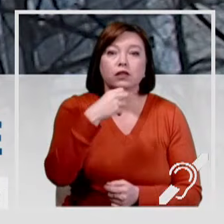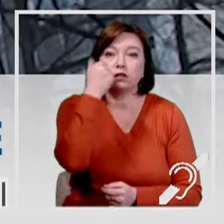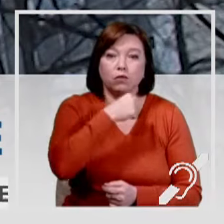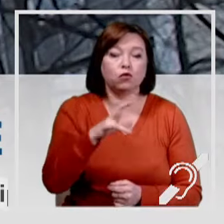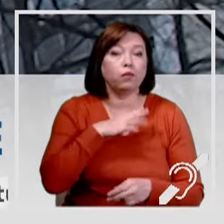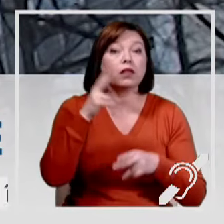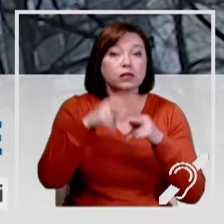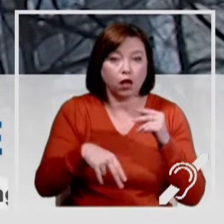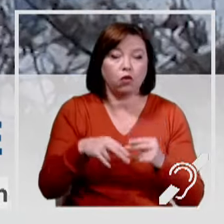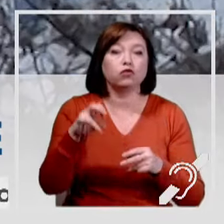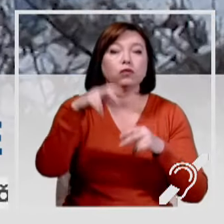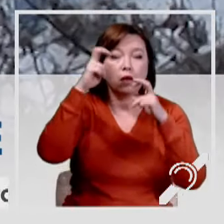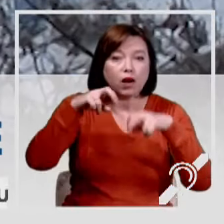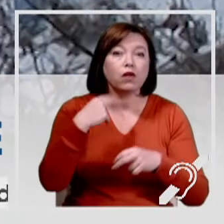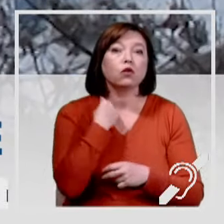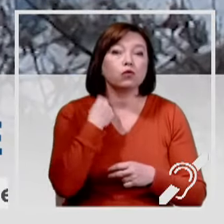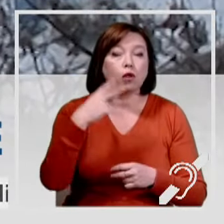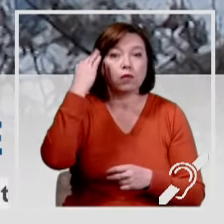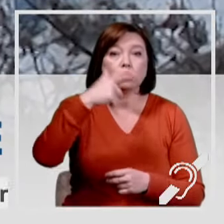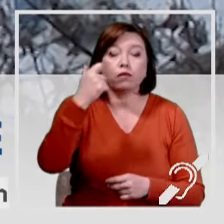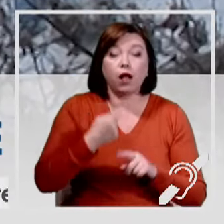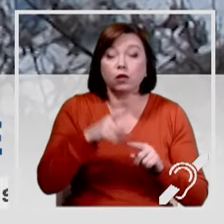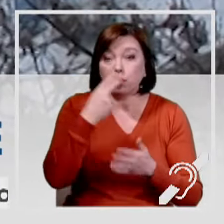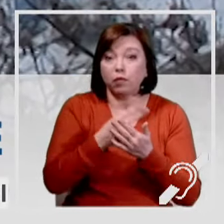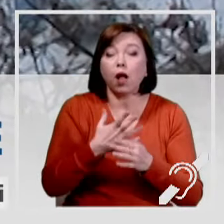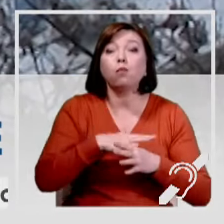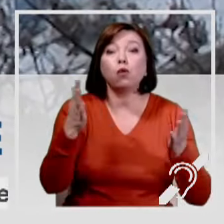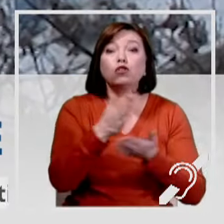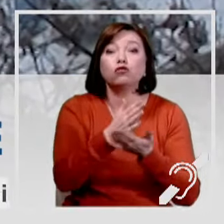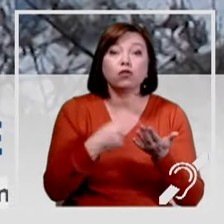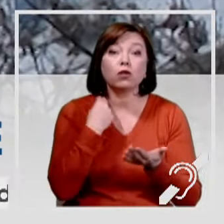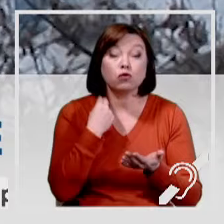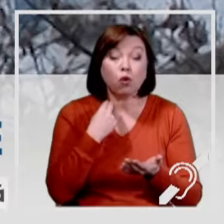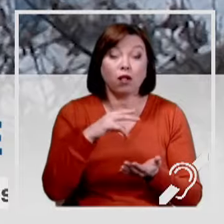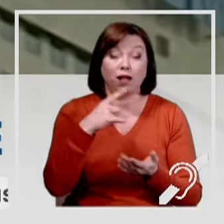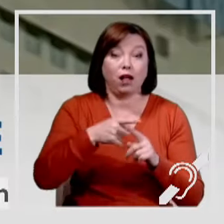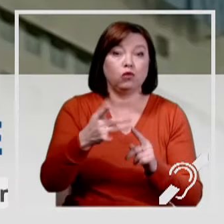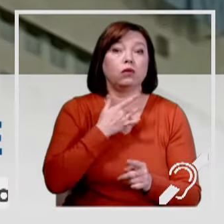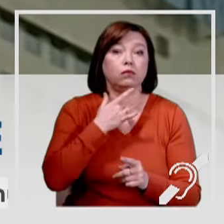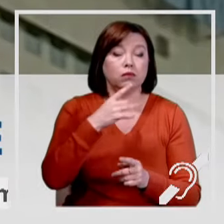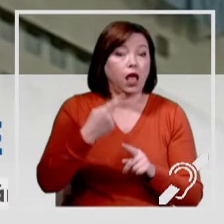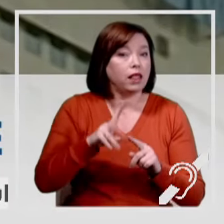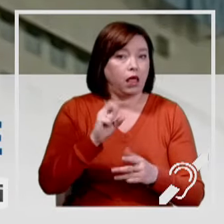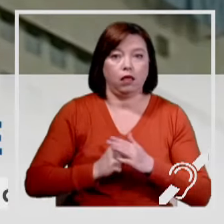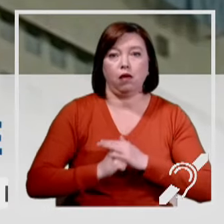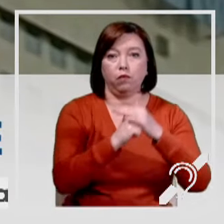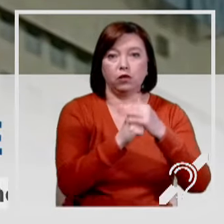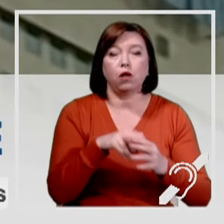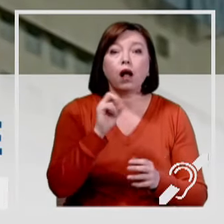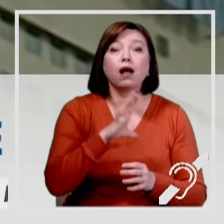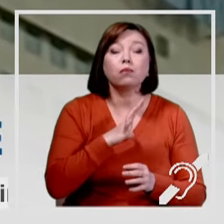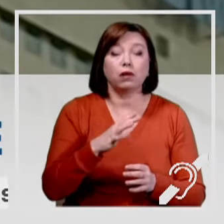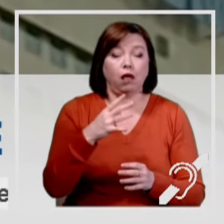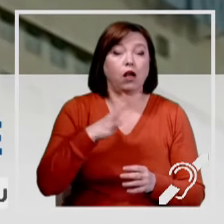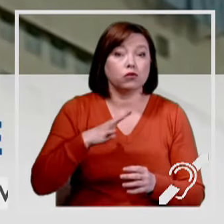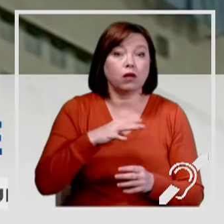fost finalizat și auditul datoriei la Moldova Gaz, care arată că cea mai mare parte din restanțele pretinse de Gazprom nu sunt justificate. După cum era de